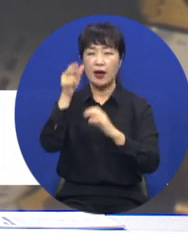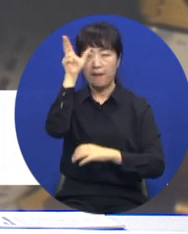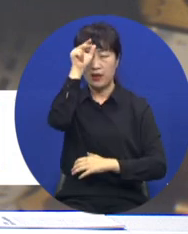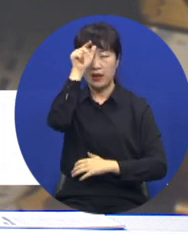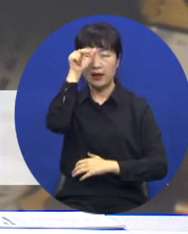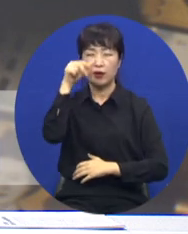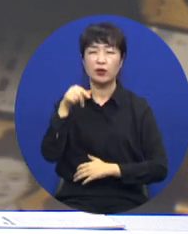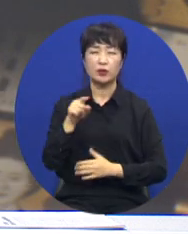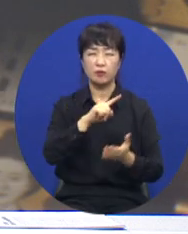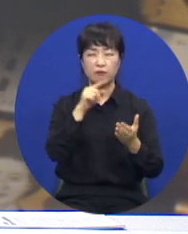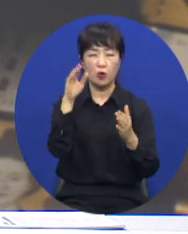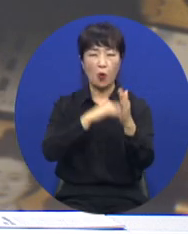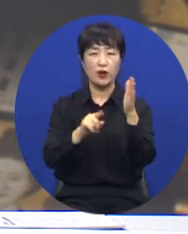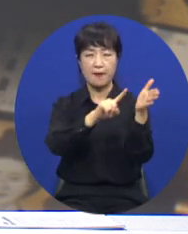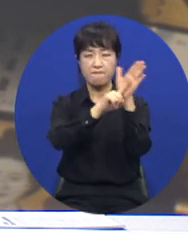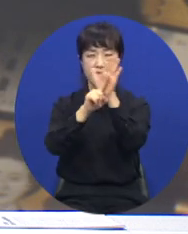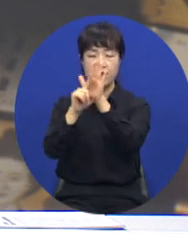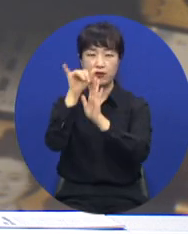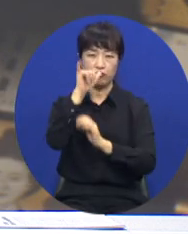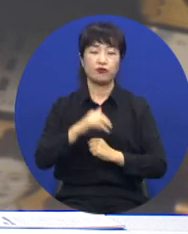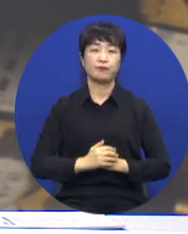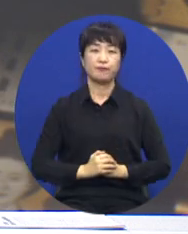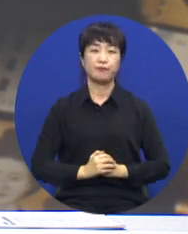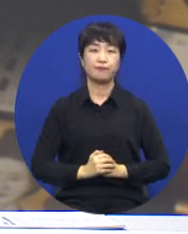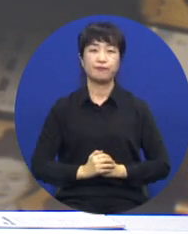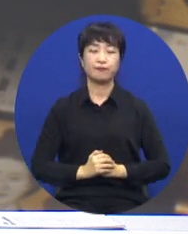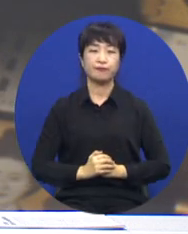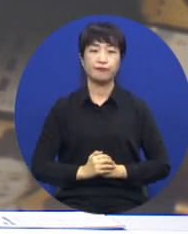수배를 요청했습니다. 현재훈 기자가 보도합니다.